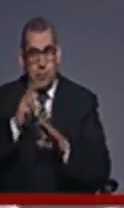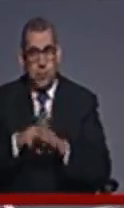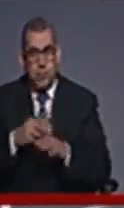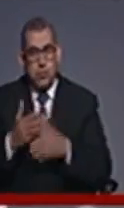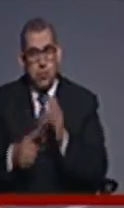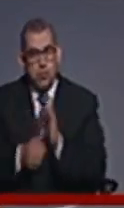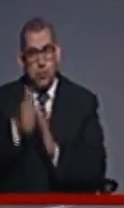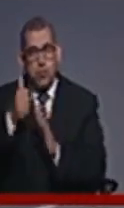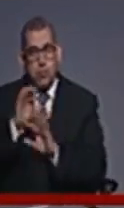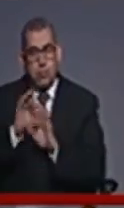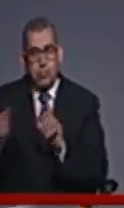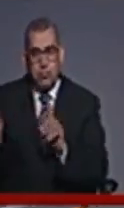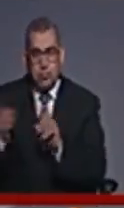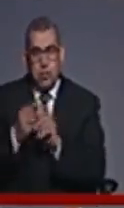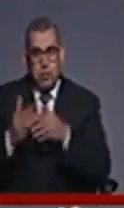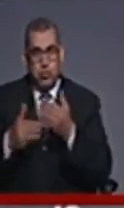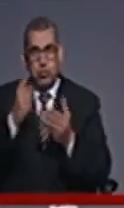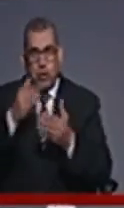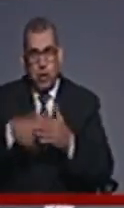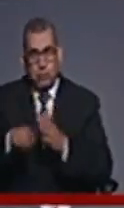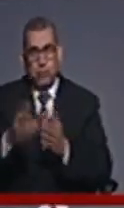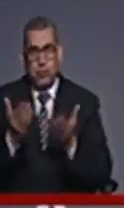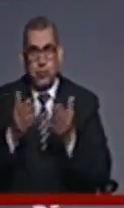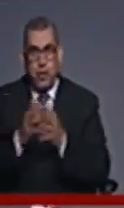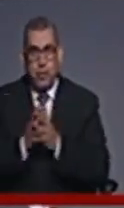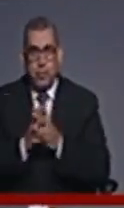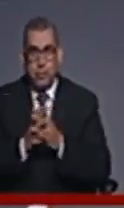فترة قصيرة إن شاء الله.